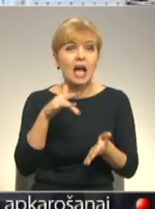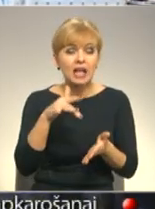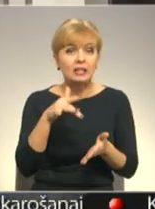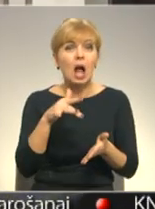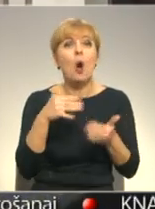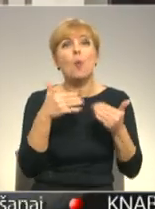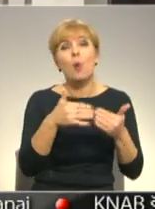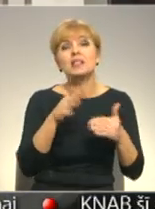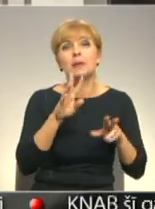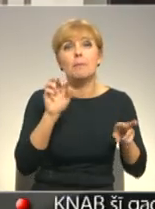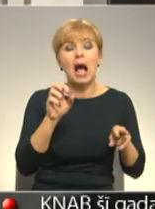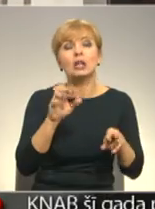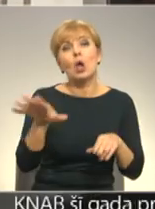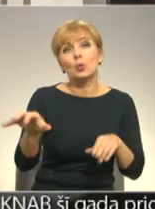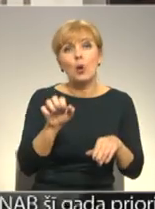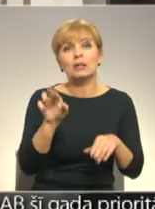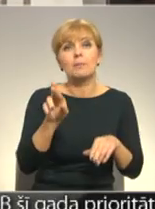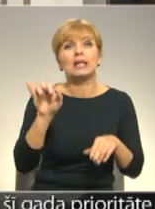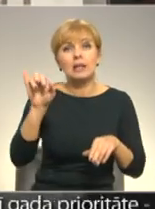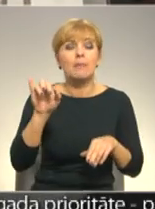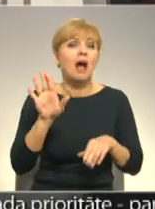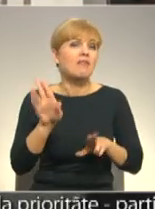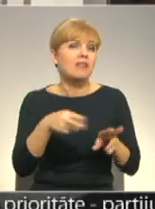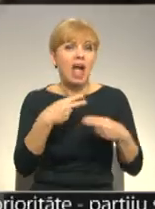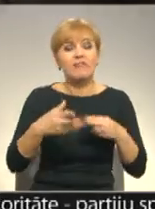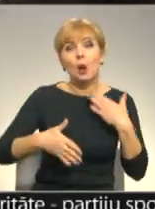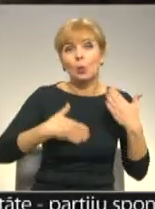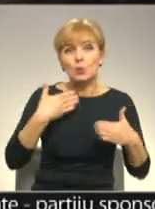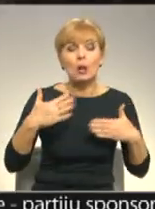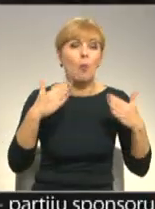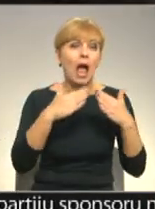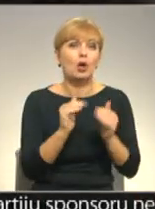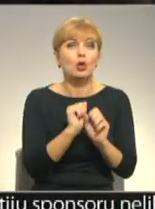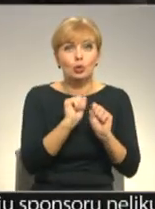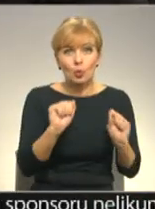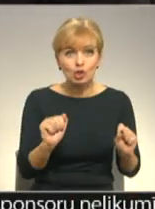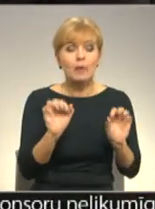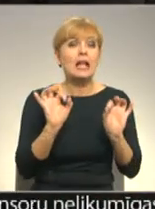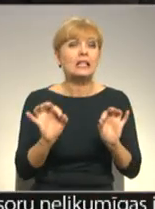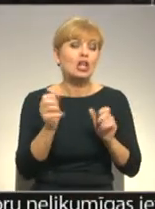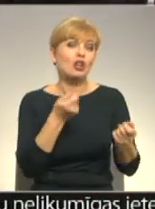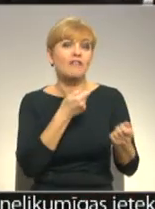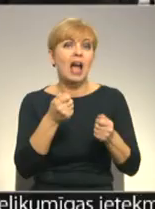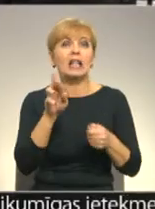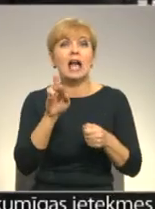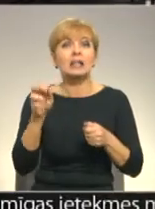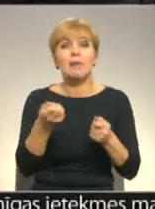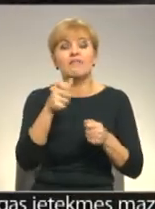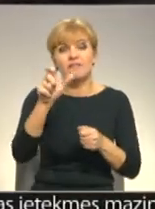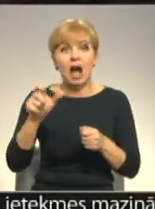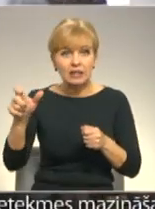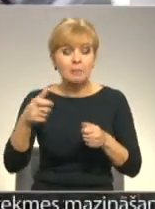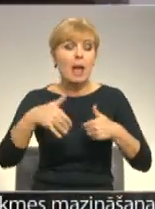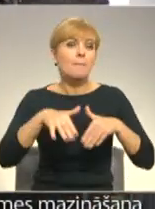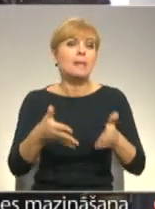Ostmalu nomnieks Sierimi Latvija informēja, ka nav pamata satraukumam par ēkas drošību. Jāatzīmē, ka tieši veikala Rimi vadība pieņēma lēmumu